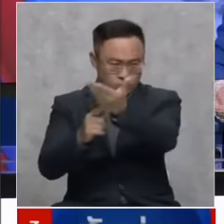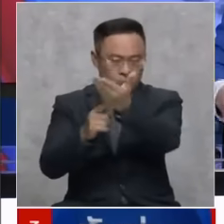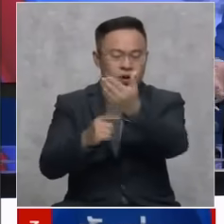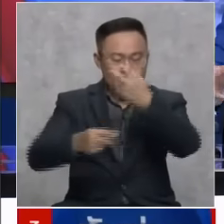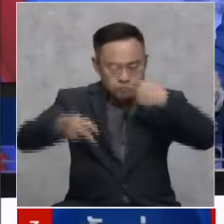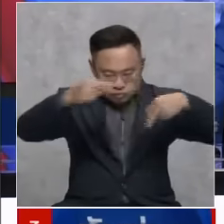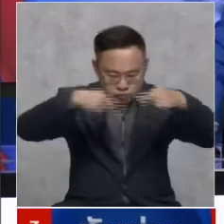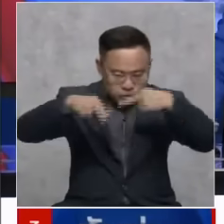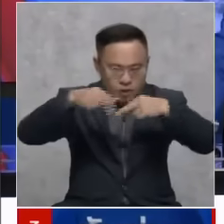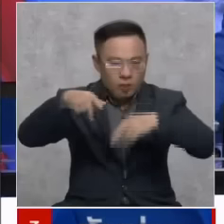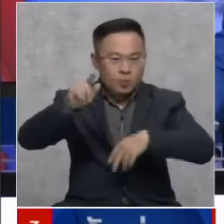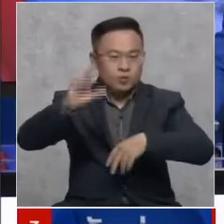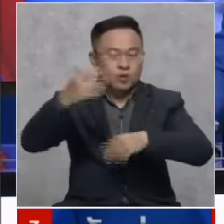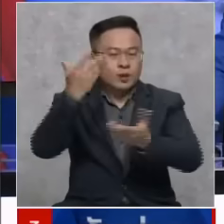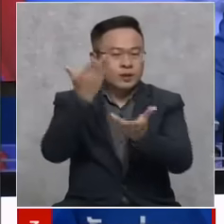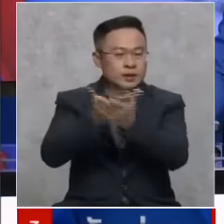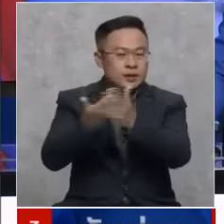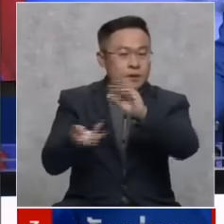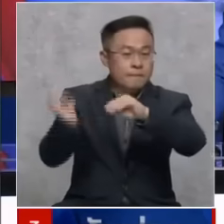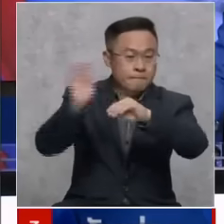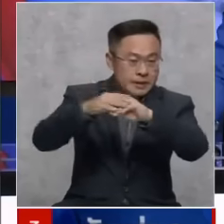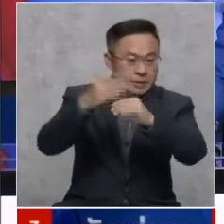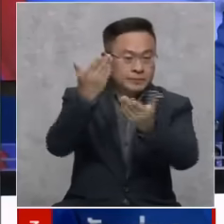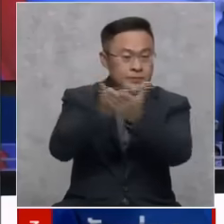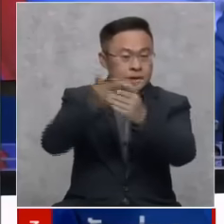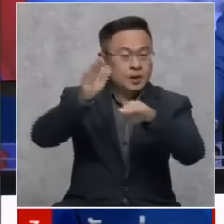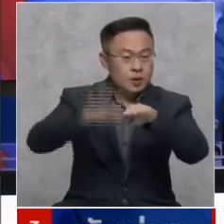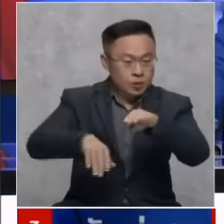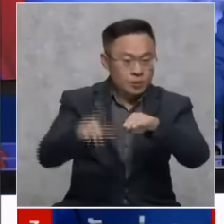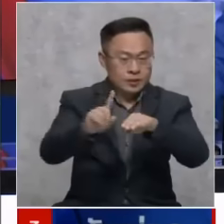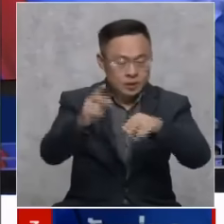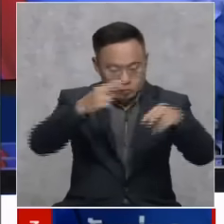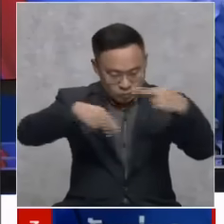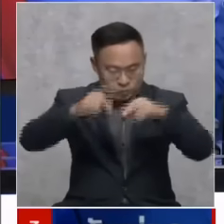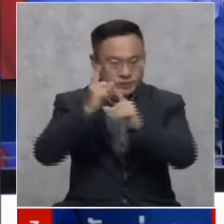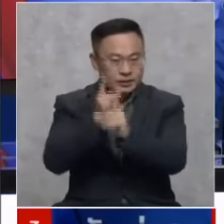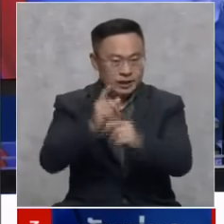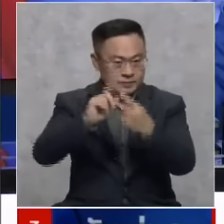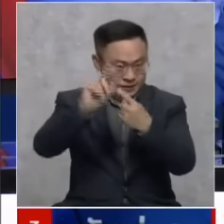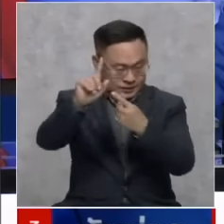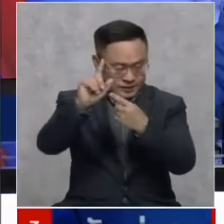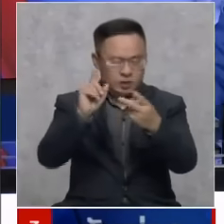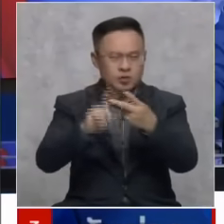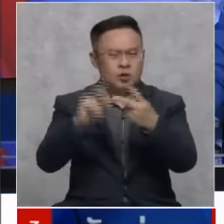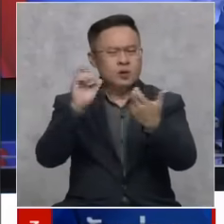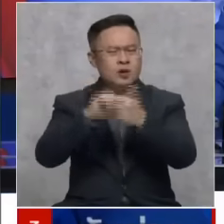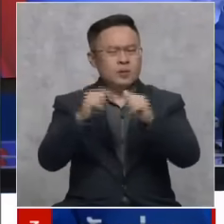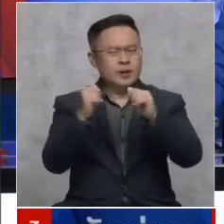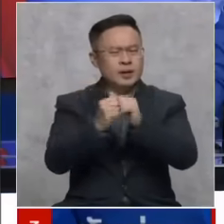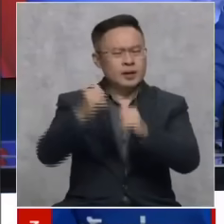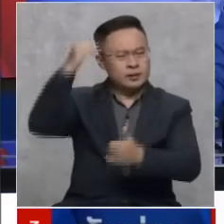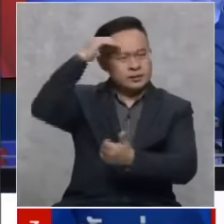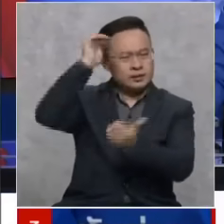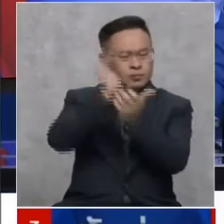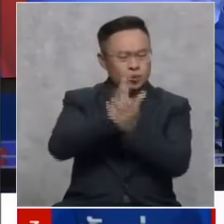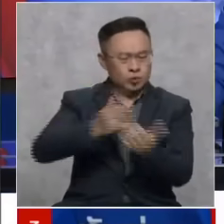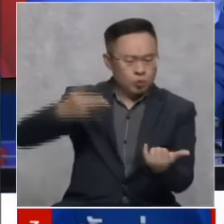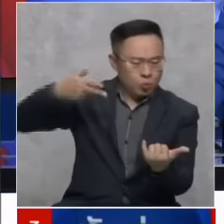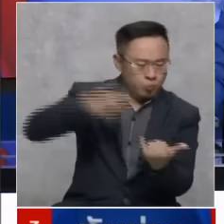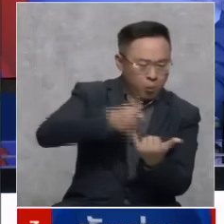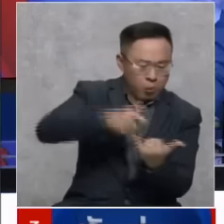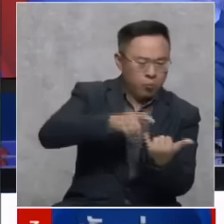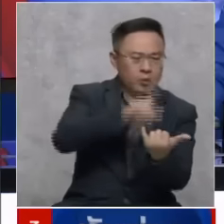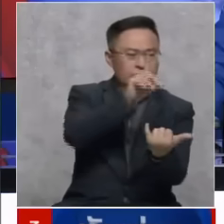ใครร่ำรวยเท่าไหร่กันบ้าง ค่ะนอกจากนี้ยังมีให้ติดตามนะคะกรณีความคืบหน้าคดียิงสารวัตรแบงค์เสียชีวิตนะคะต